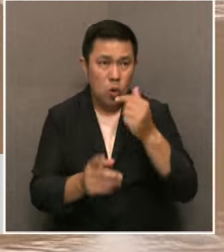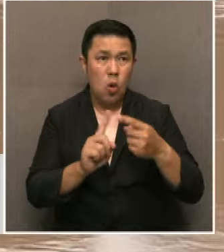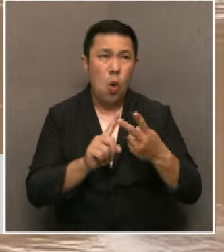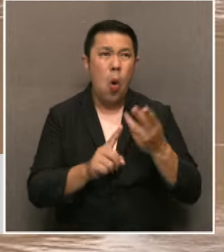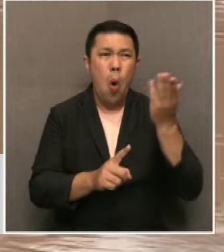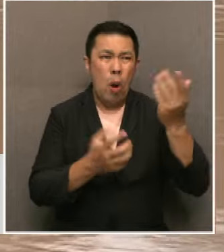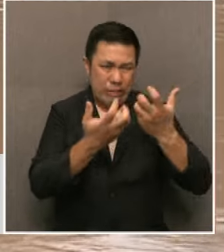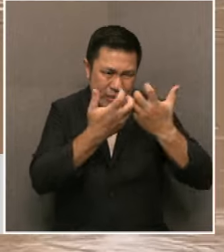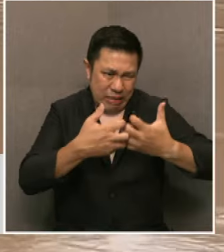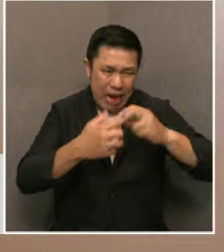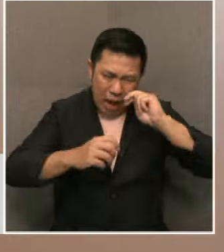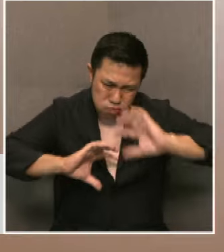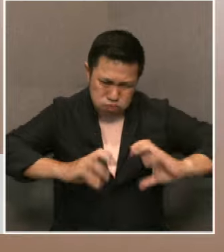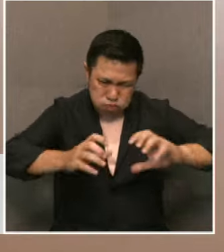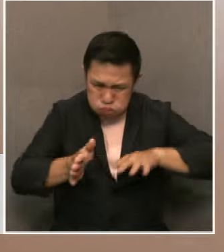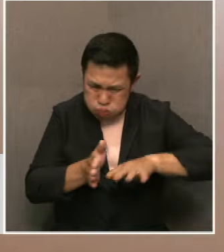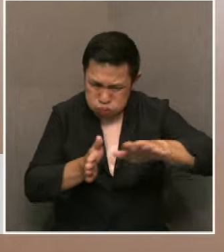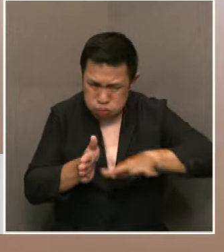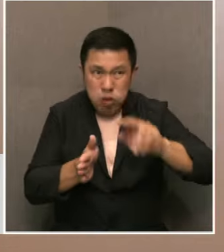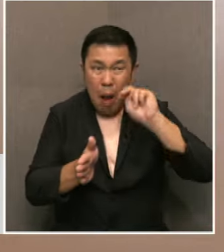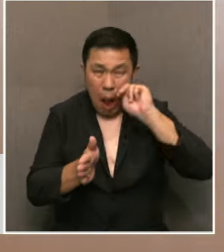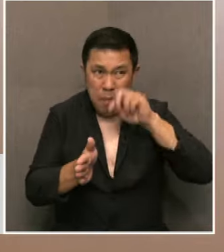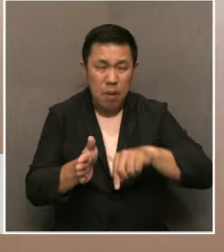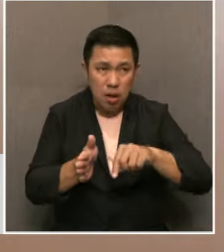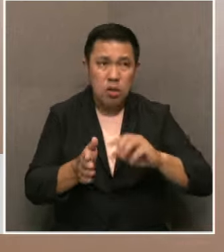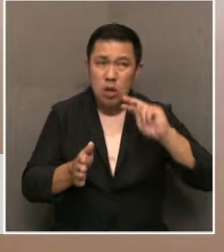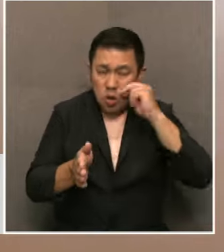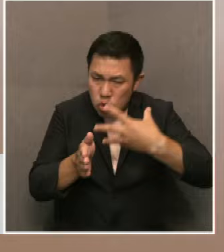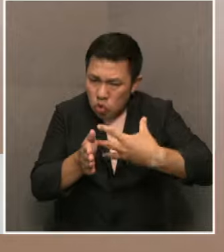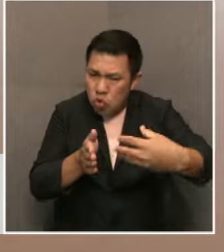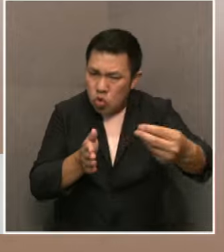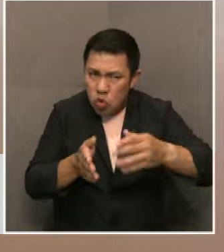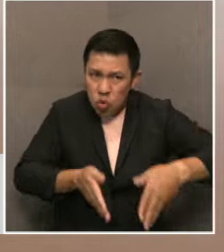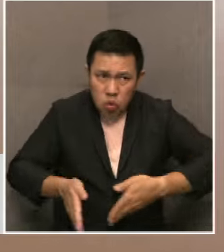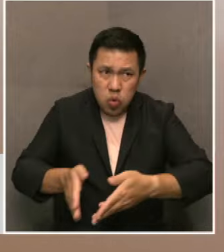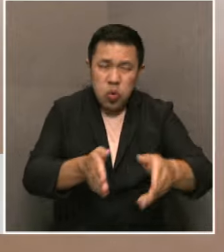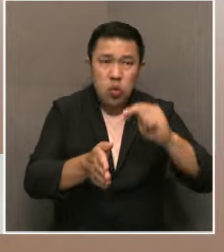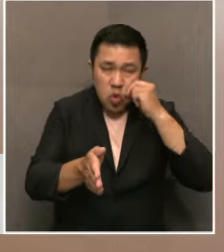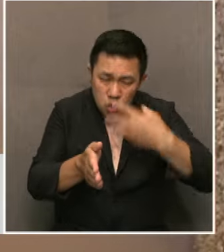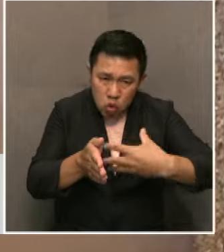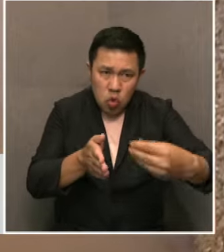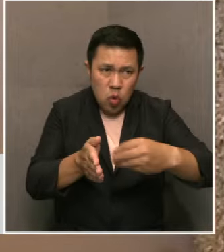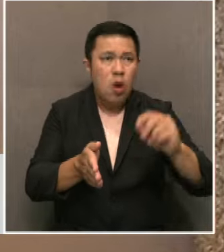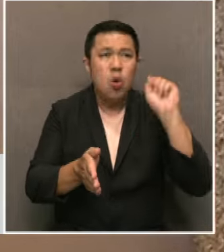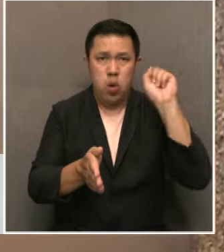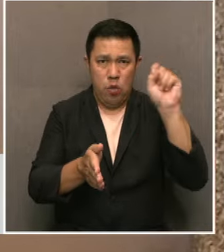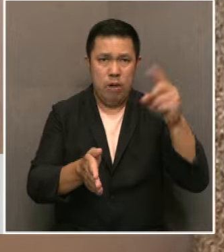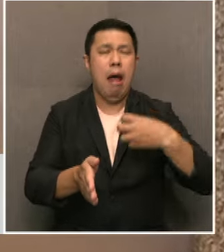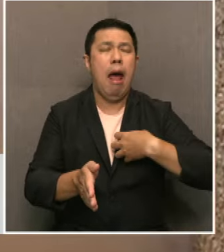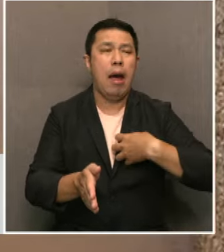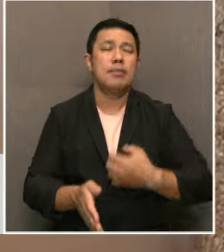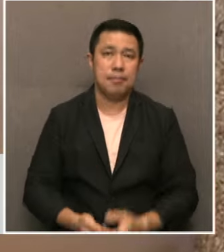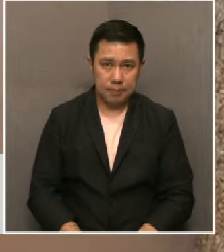ดันน้ำมาติดตั้งที่อำเภอบางมูลนาคผลักดันน้ำลงสู่พื้นที่ปลายน้ำให้ได้โดยเร็วที่สุดด้ว